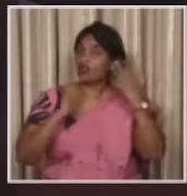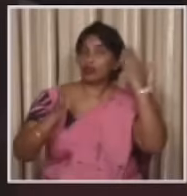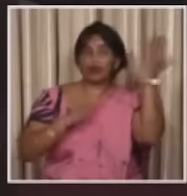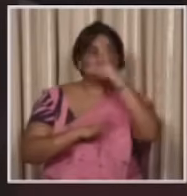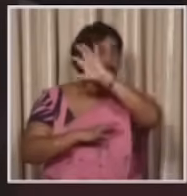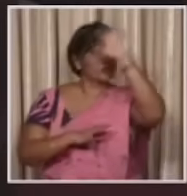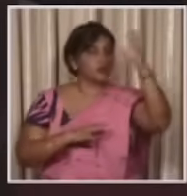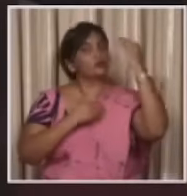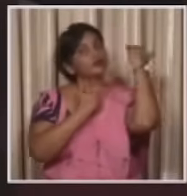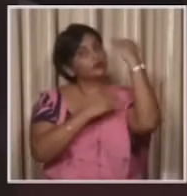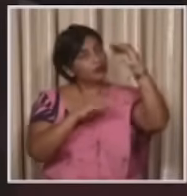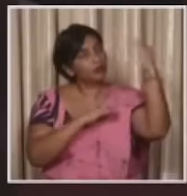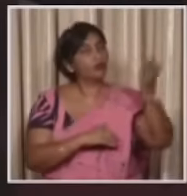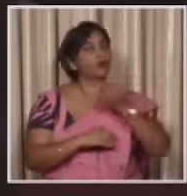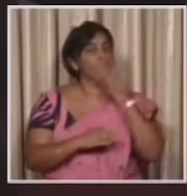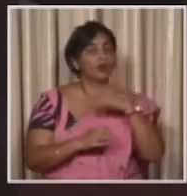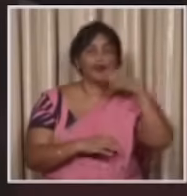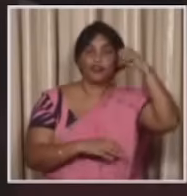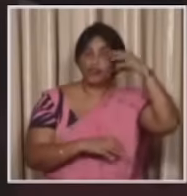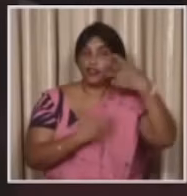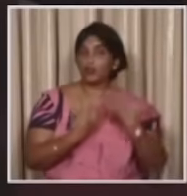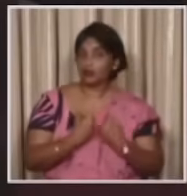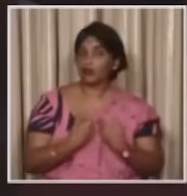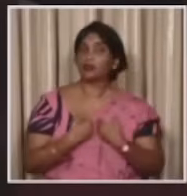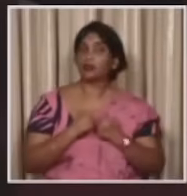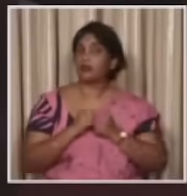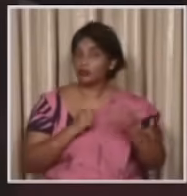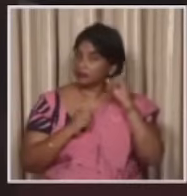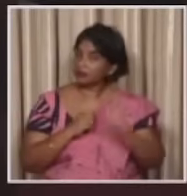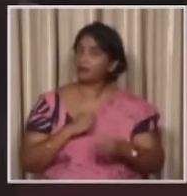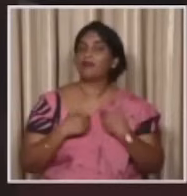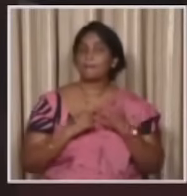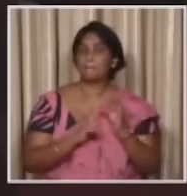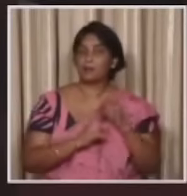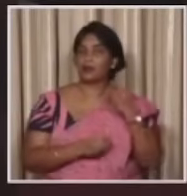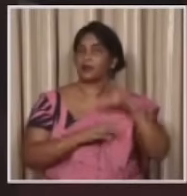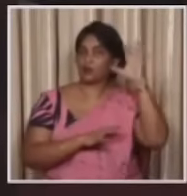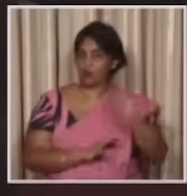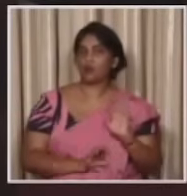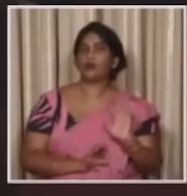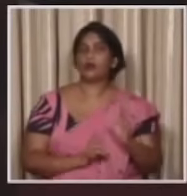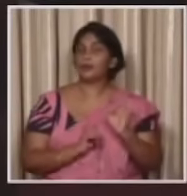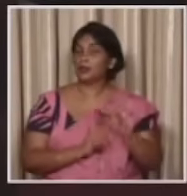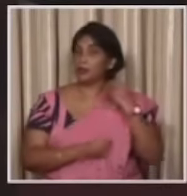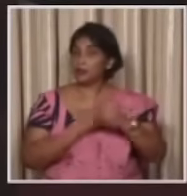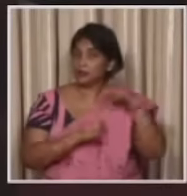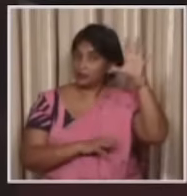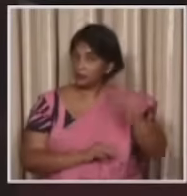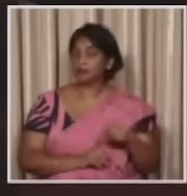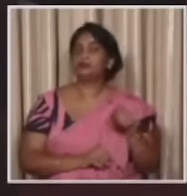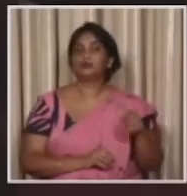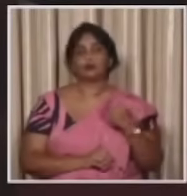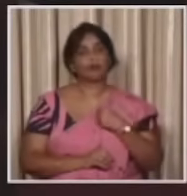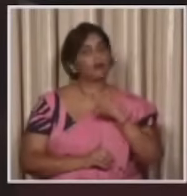රටවල් වලටත් අපනයනය කරන්න පුළුවන් විභවයන් තියෙන රටක ඒක කරන්න නම් අනිවාර්යයෙන්ම පෞද්ගලික ආයෝජන එන්න ඕන. ඒ පෞද්ගලික ආයෝජන එන්න තමයි